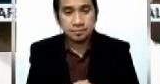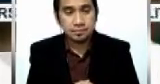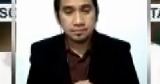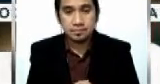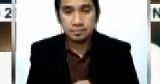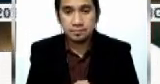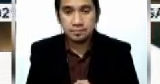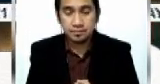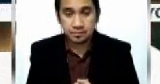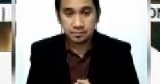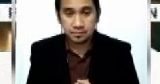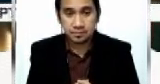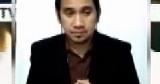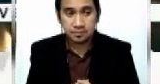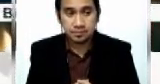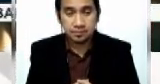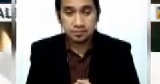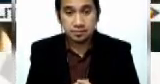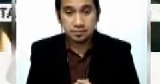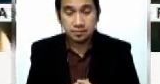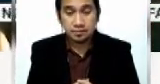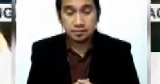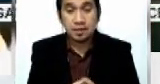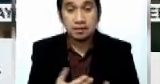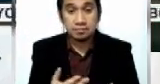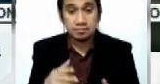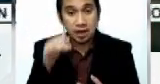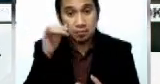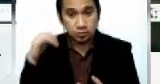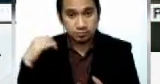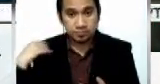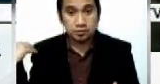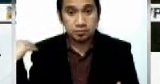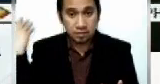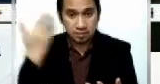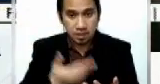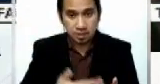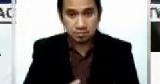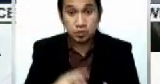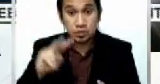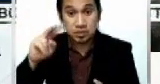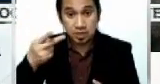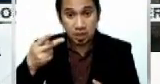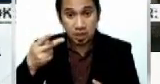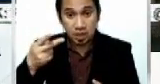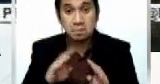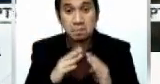Sa pagdating kahapon ng ikalawang batch ng mga bakuna ng AstraZeneca, mahigit kumulang